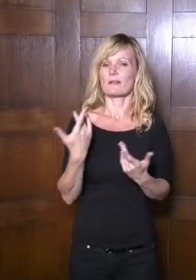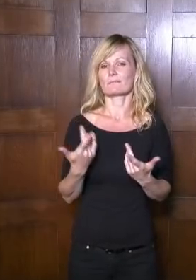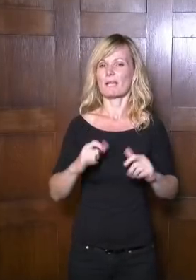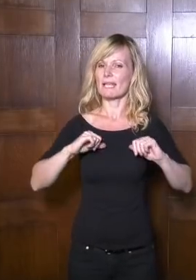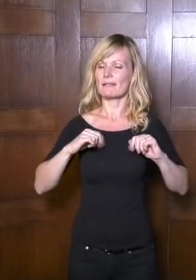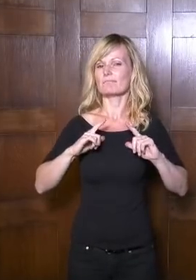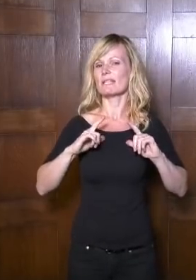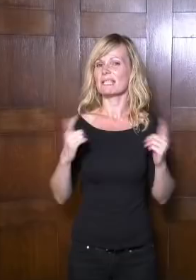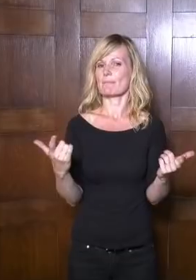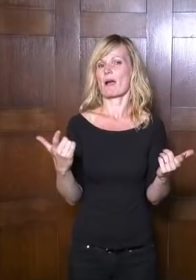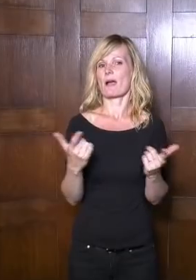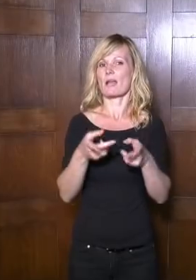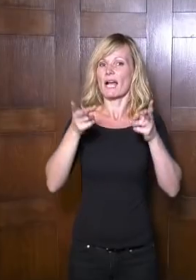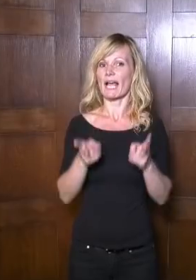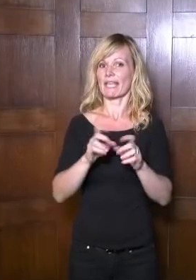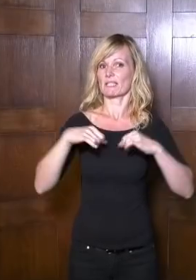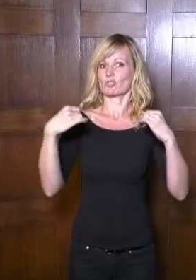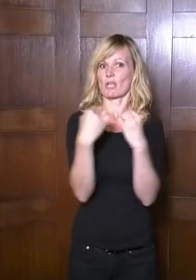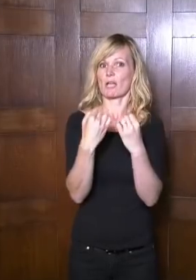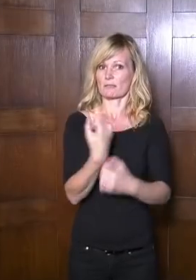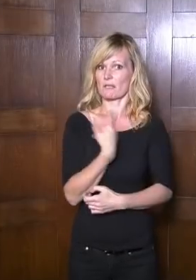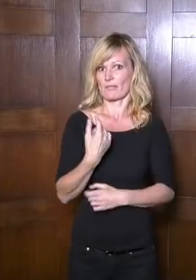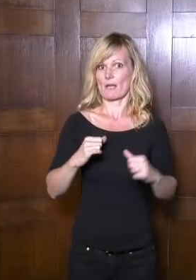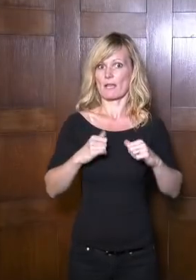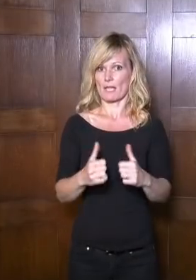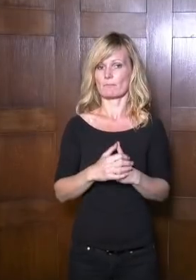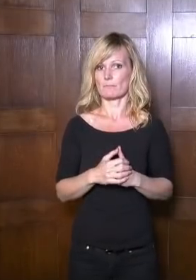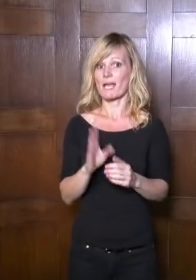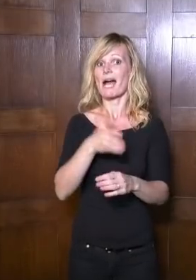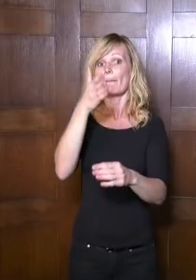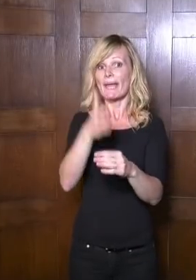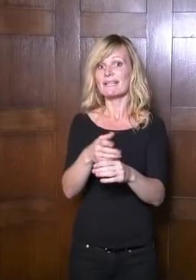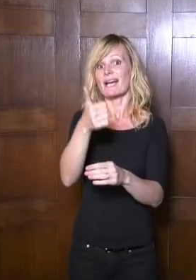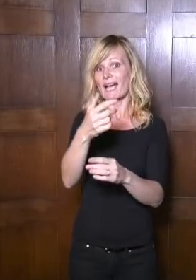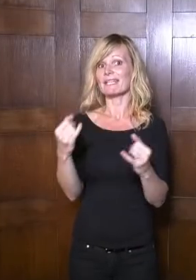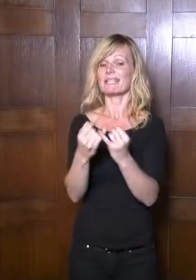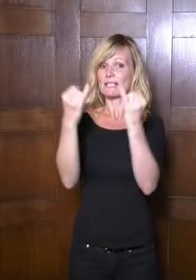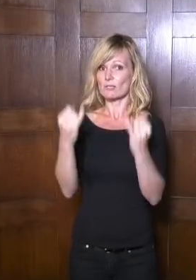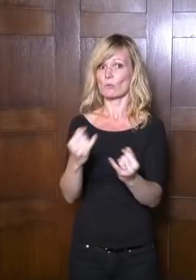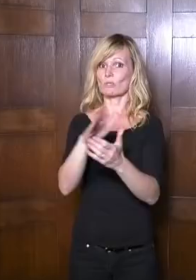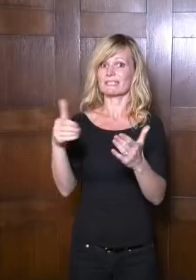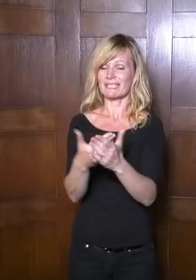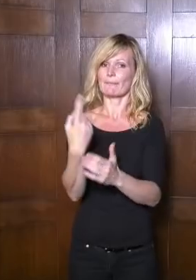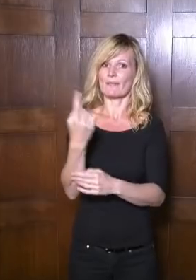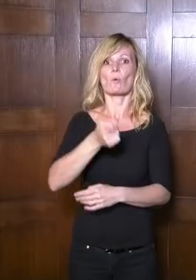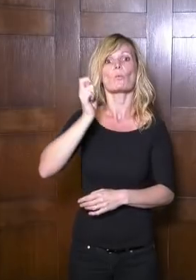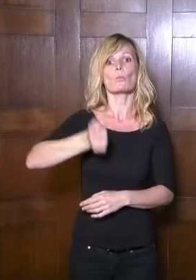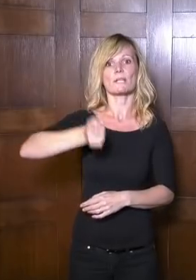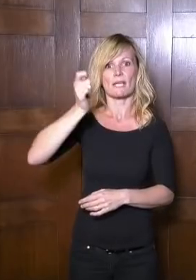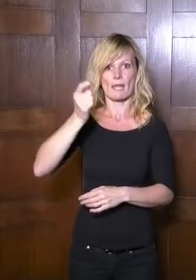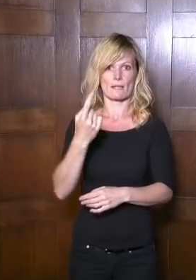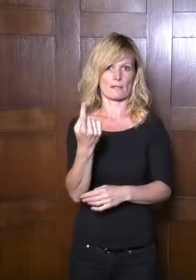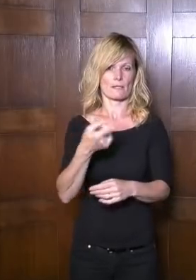in dem am Ende es eine Institution gibt, die auch urteilt, ob die Sachen richtig abgewogen